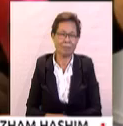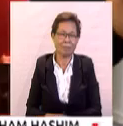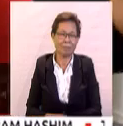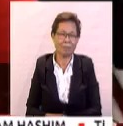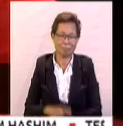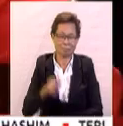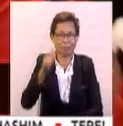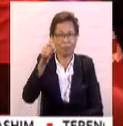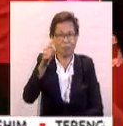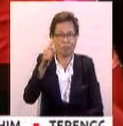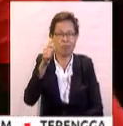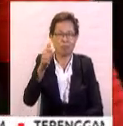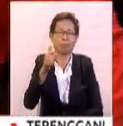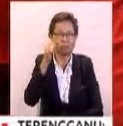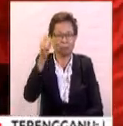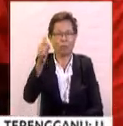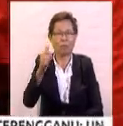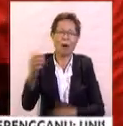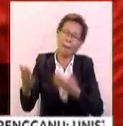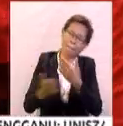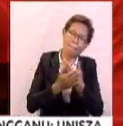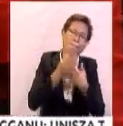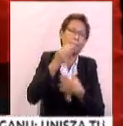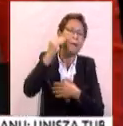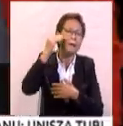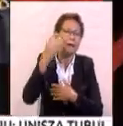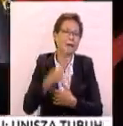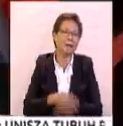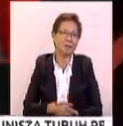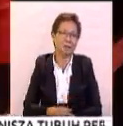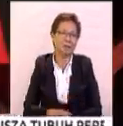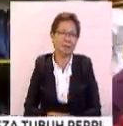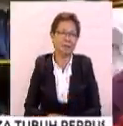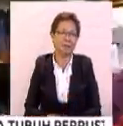memang baguslah kalau balik nanti tak payah penat-penat beli.